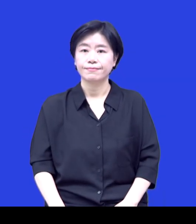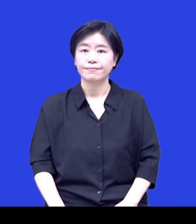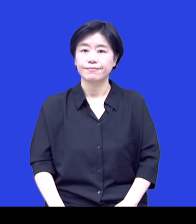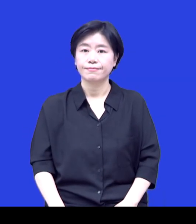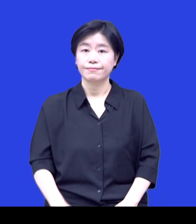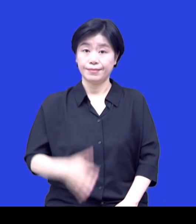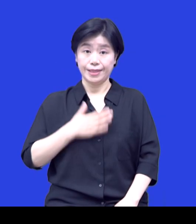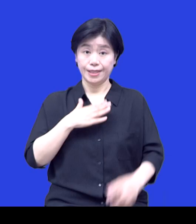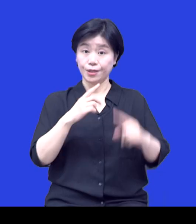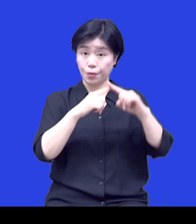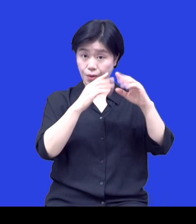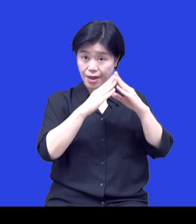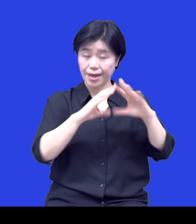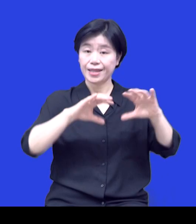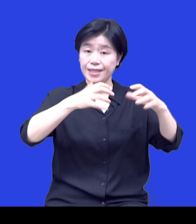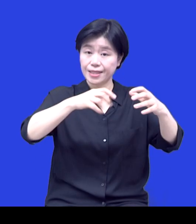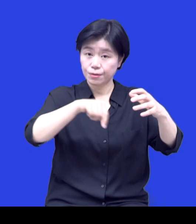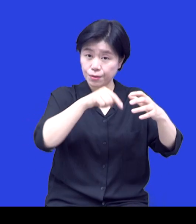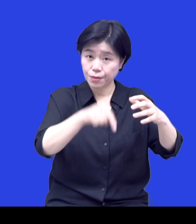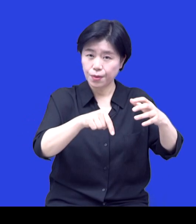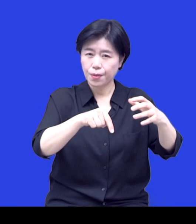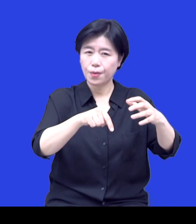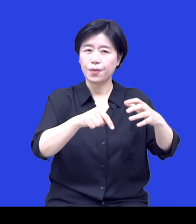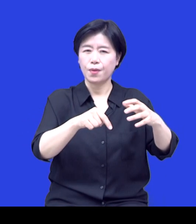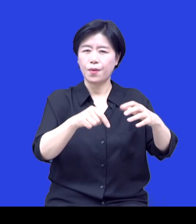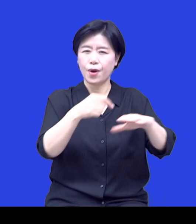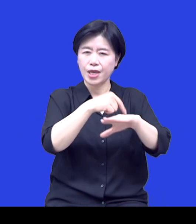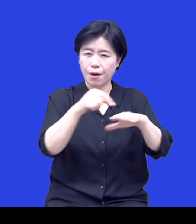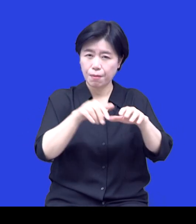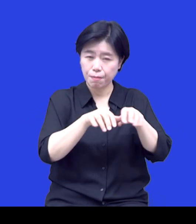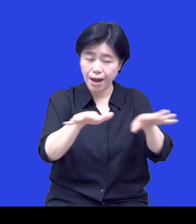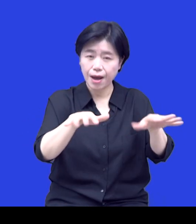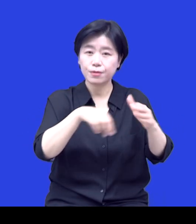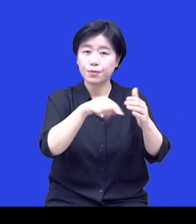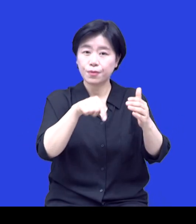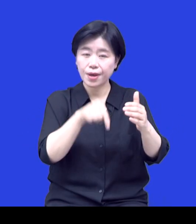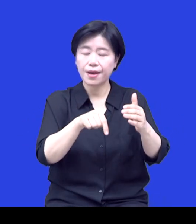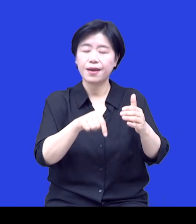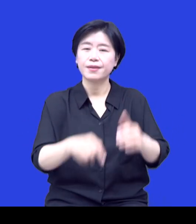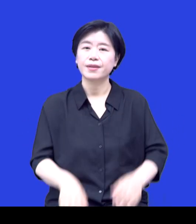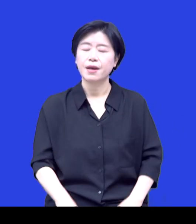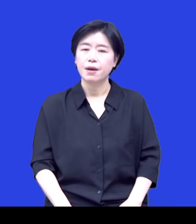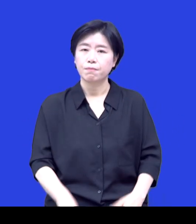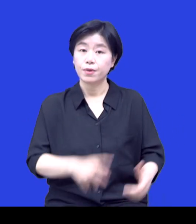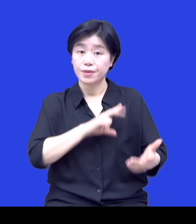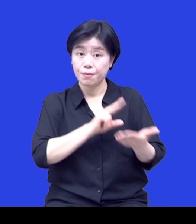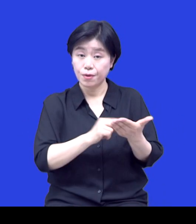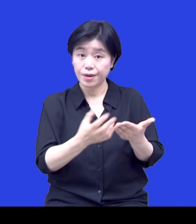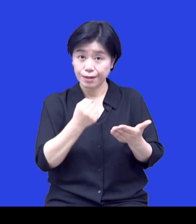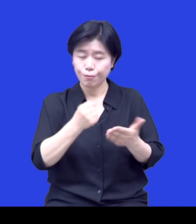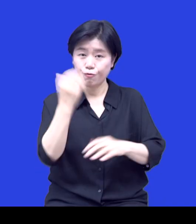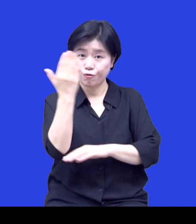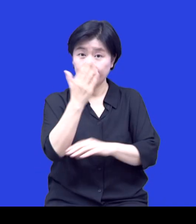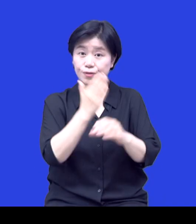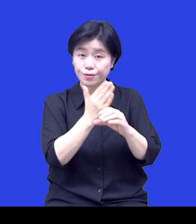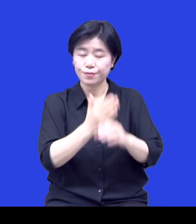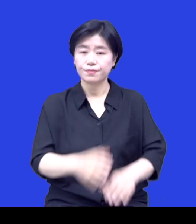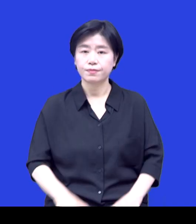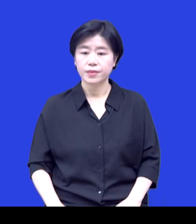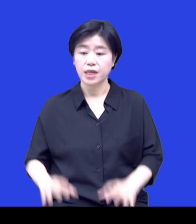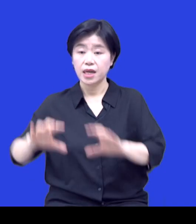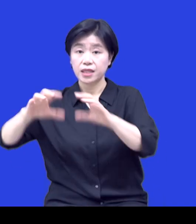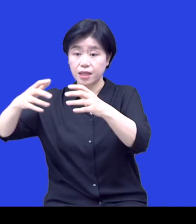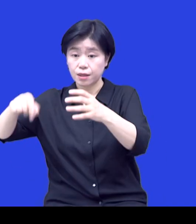우리 교회가 이제 세상 속으로 열방 속으로 미래 속으로 저는 정말 아멘 다음이 중요하다. 세상 속에 들어가서 네. 교회만